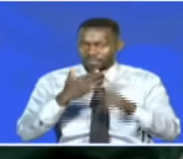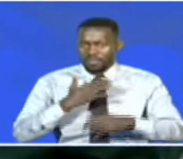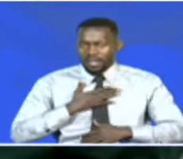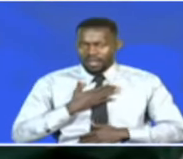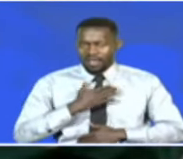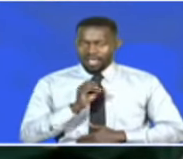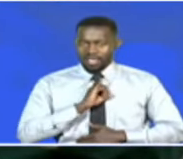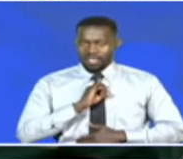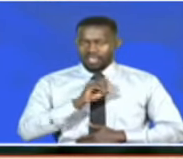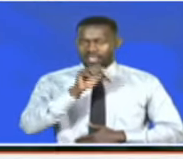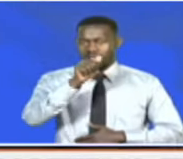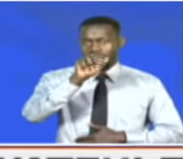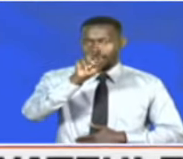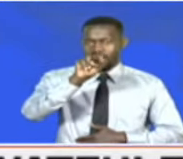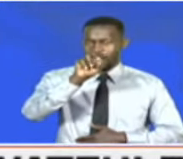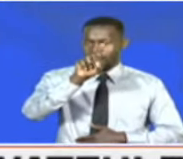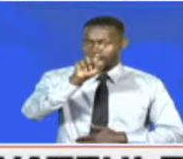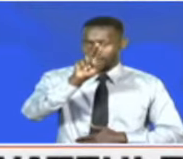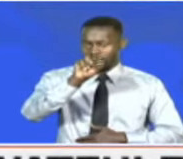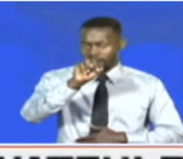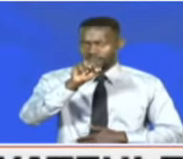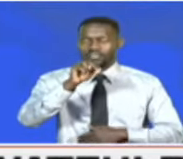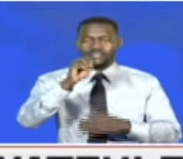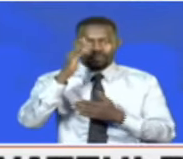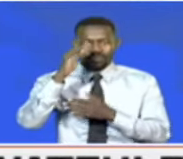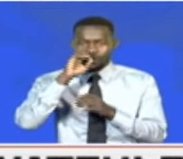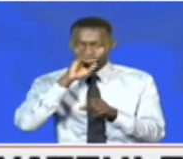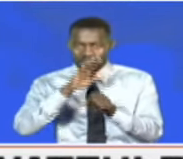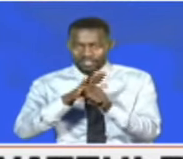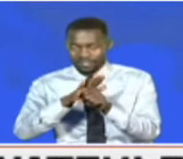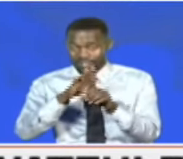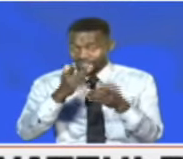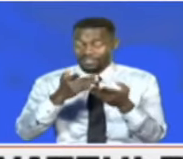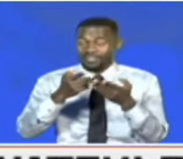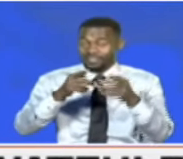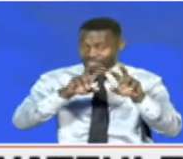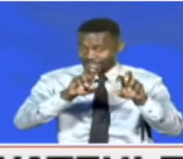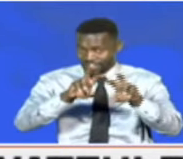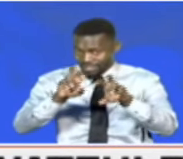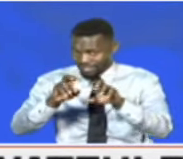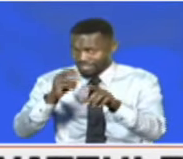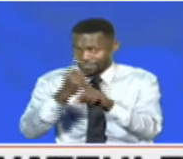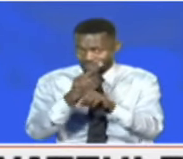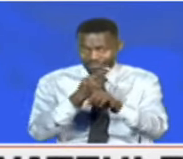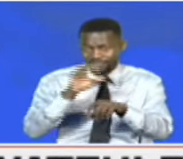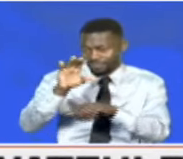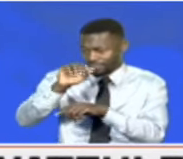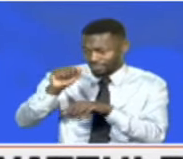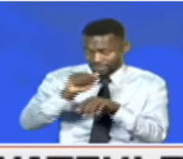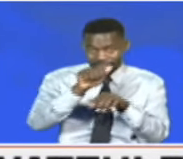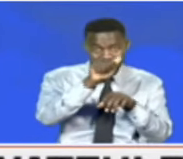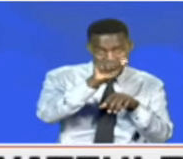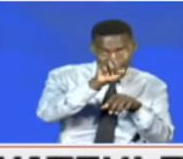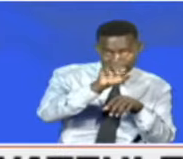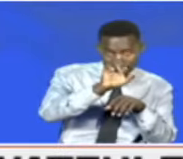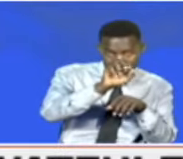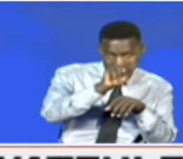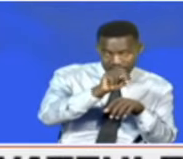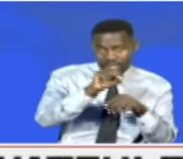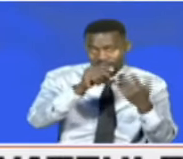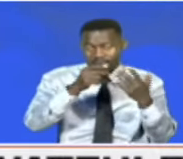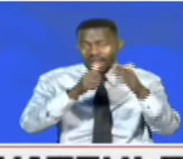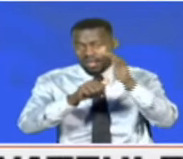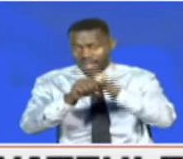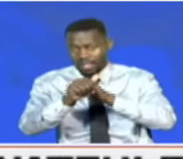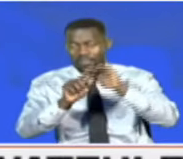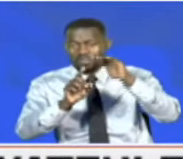do swear. Kwenye kikao cha siku ya pili kuwapiga msasa waziri wateule Eden Duale ambaye ameteuliwa Wizara ya Mazingira, alikabiliwa